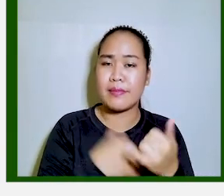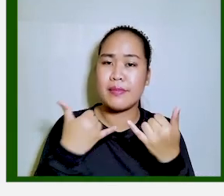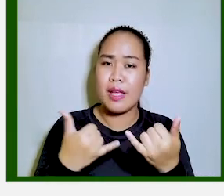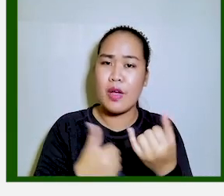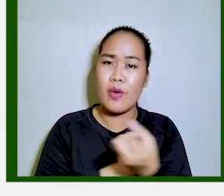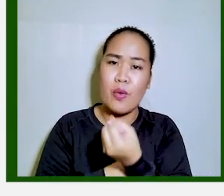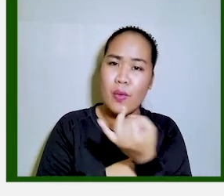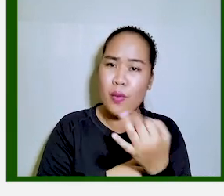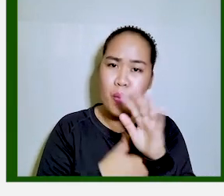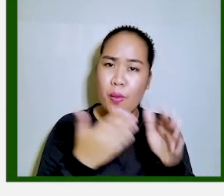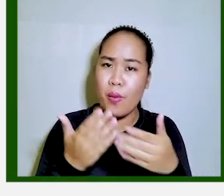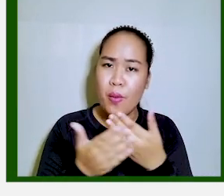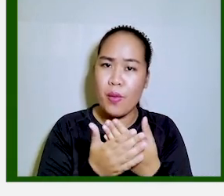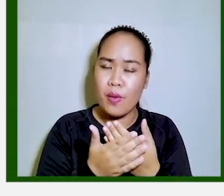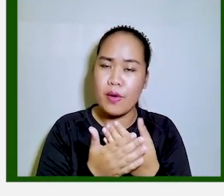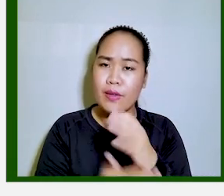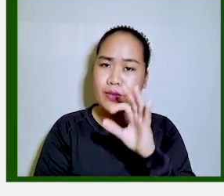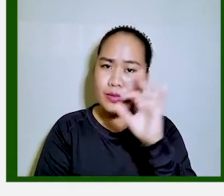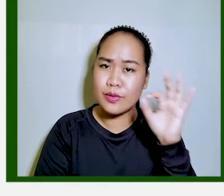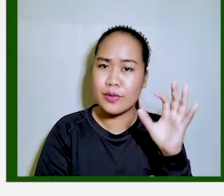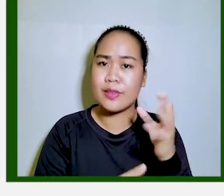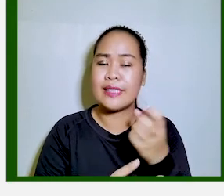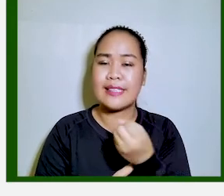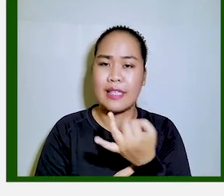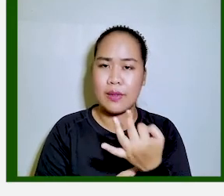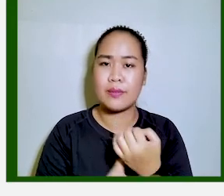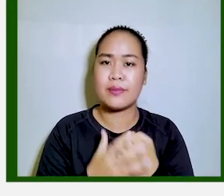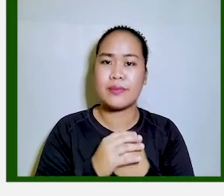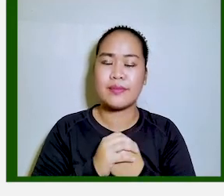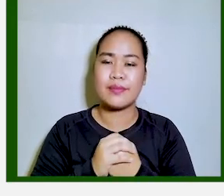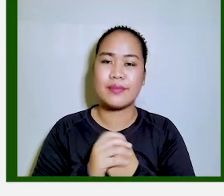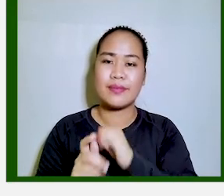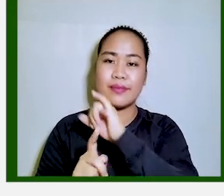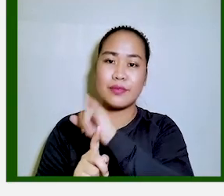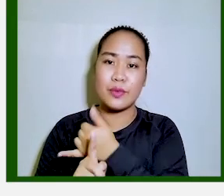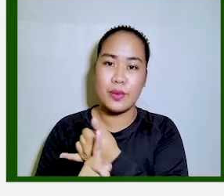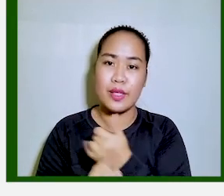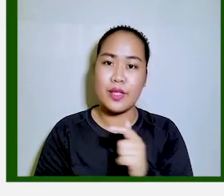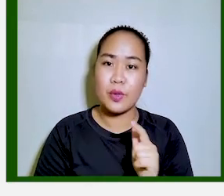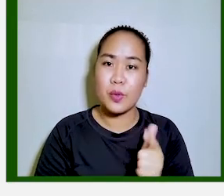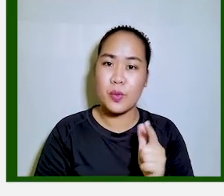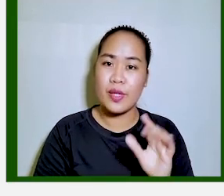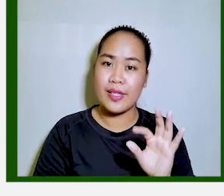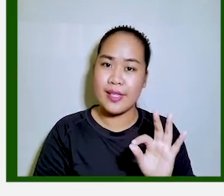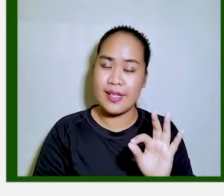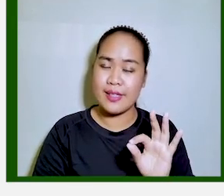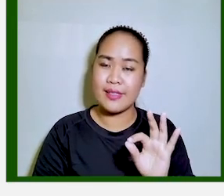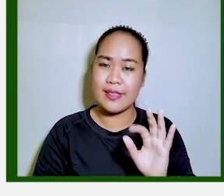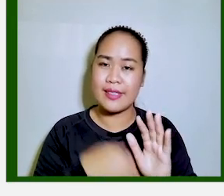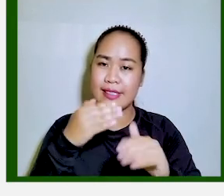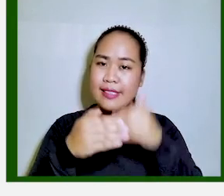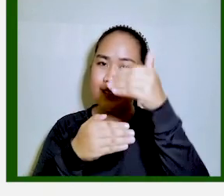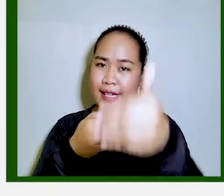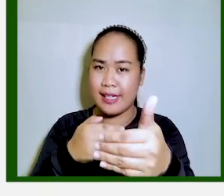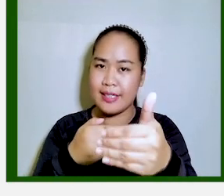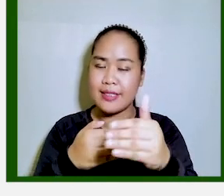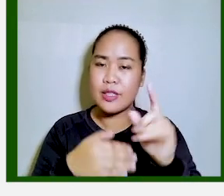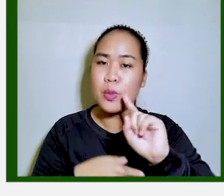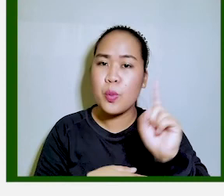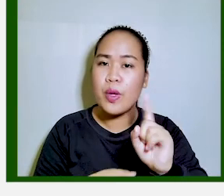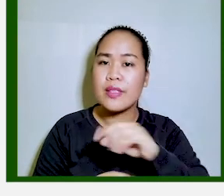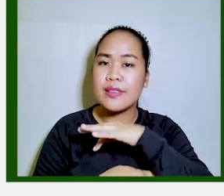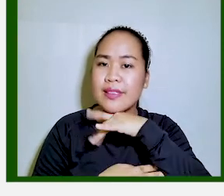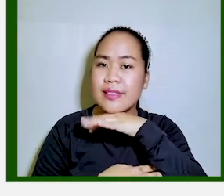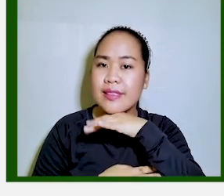no? And January 29 din po ang ating next run ng Basura to Ayuda program natin.